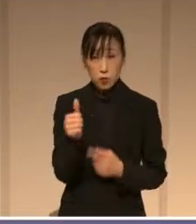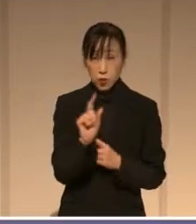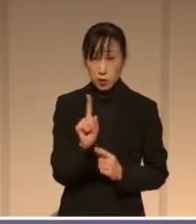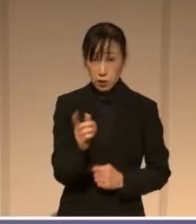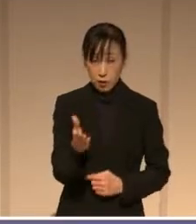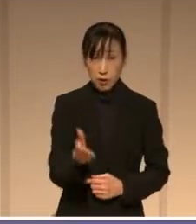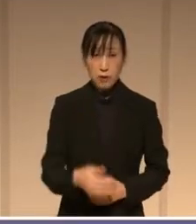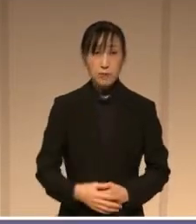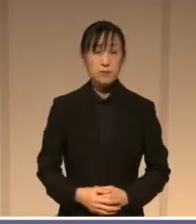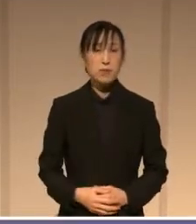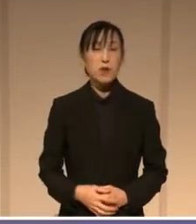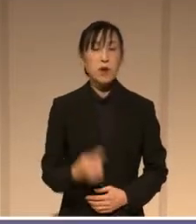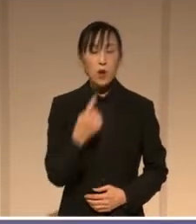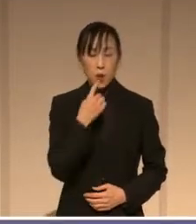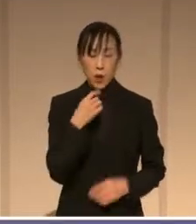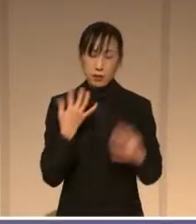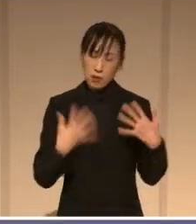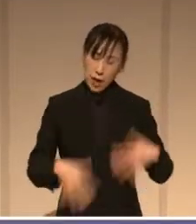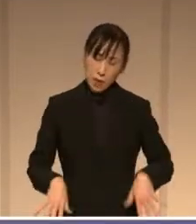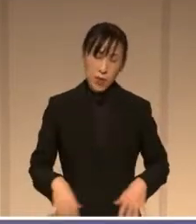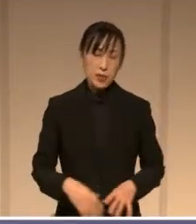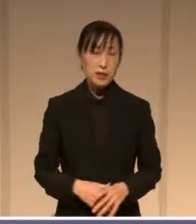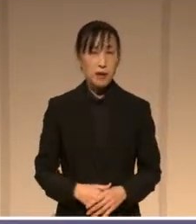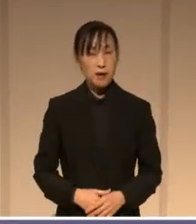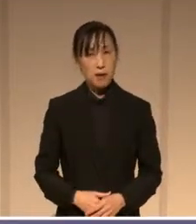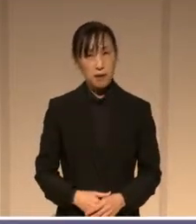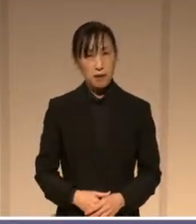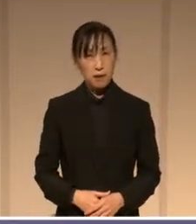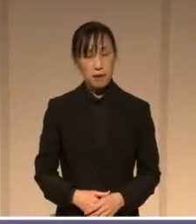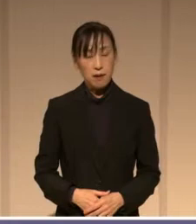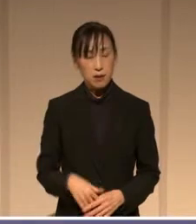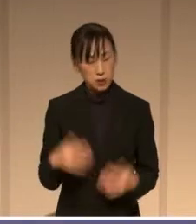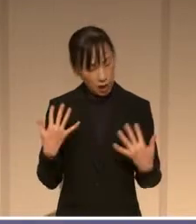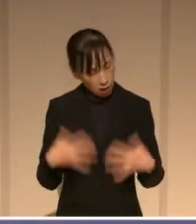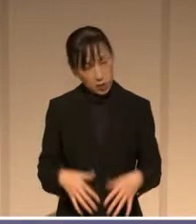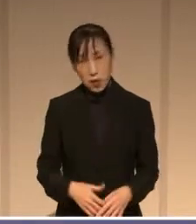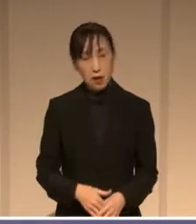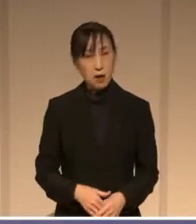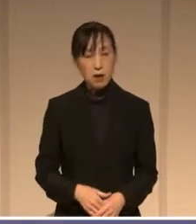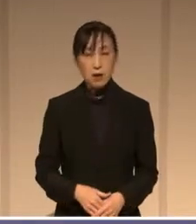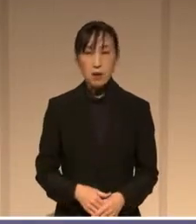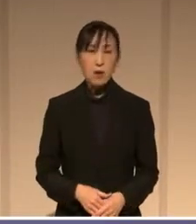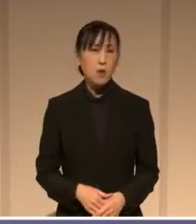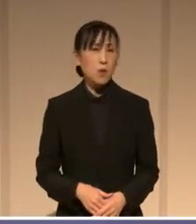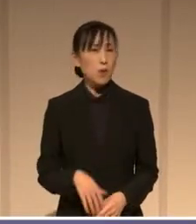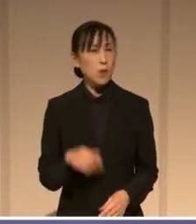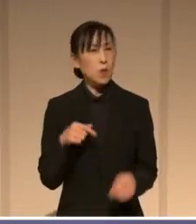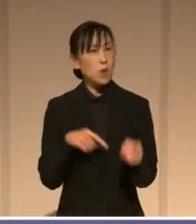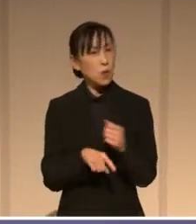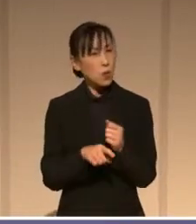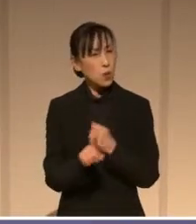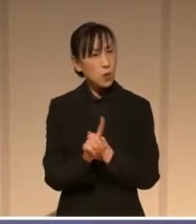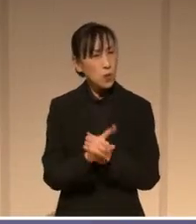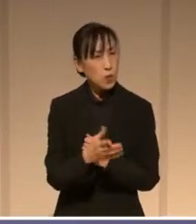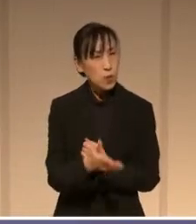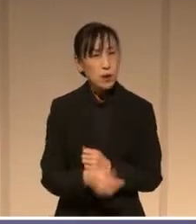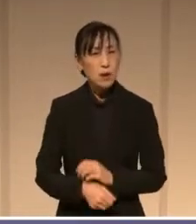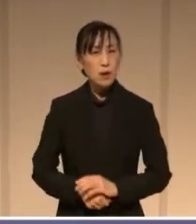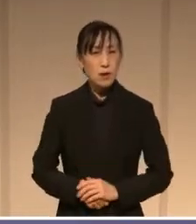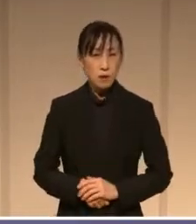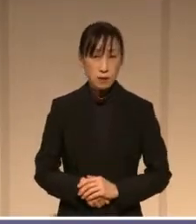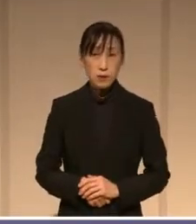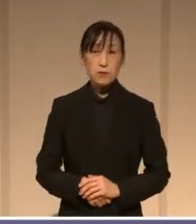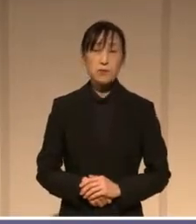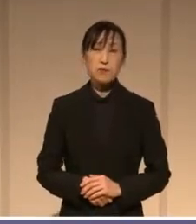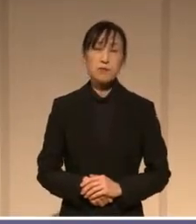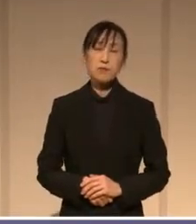疲れましたねうんそれは何どういう疲れなんですかね丹藤的なこと入る